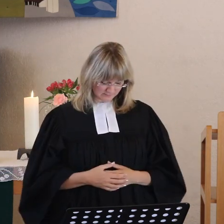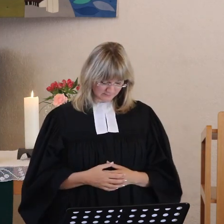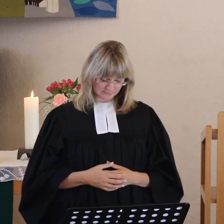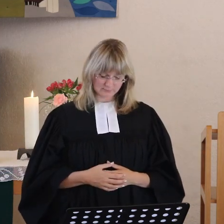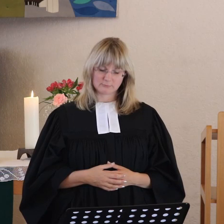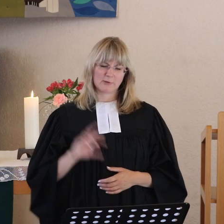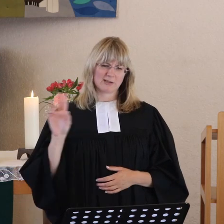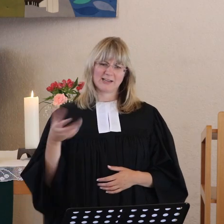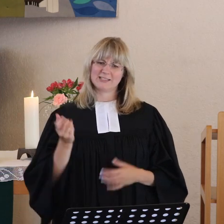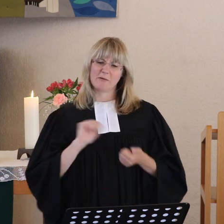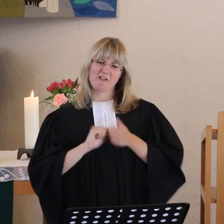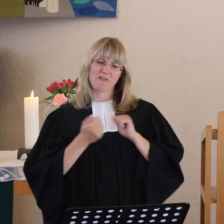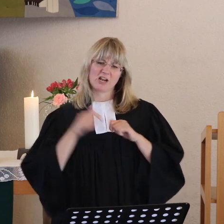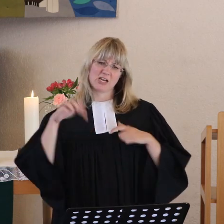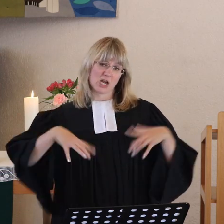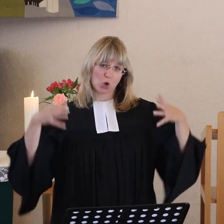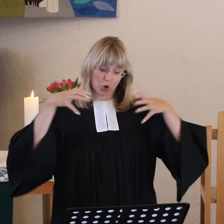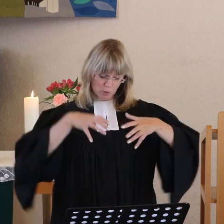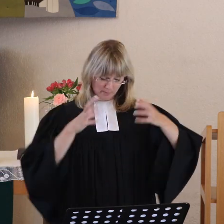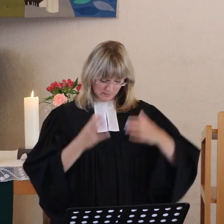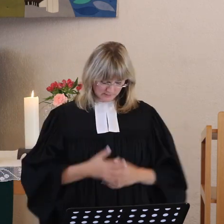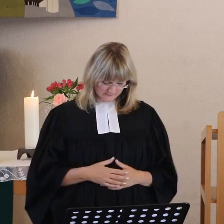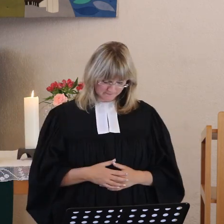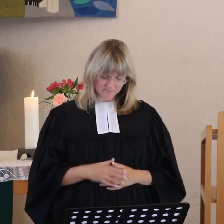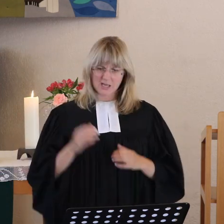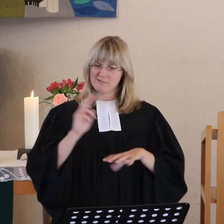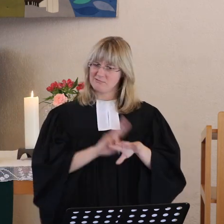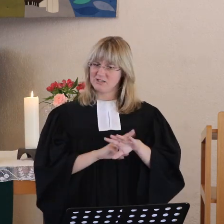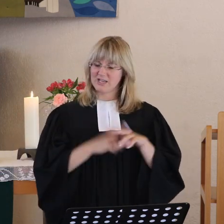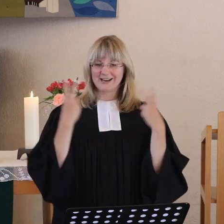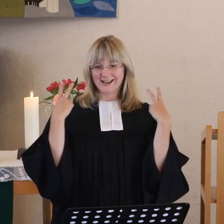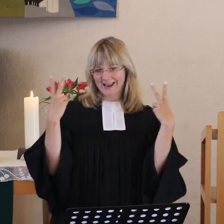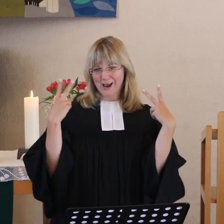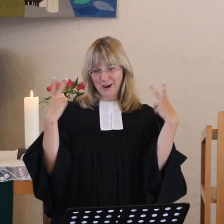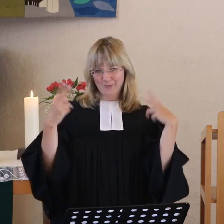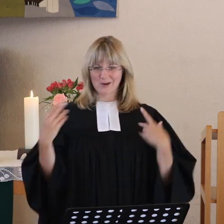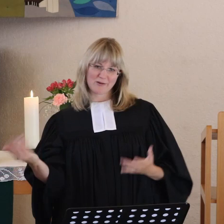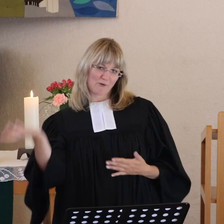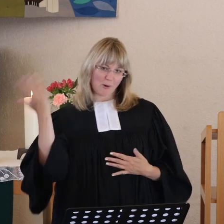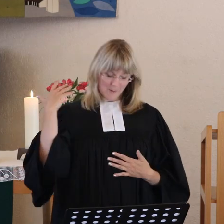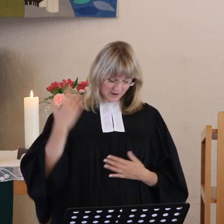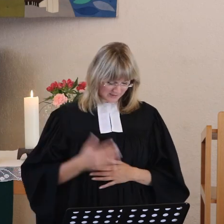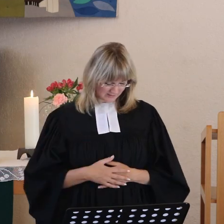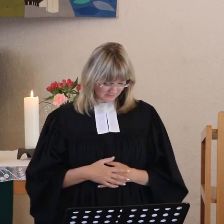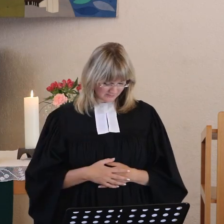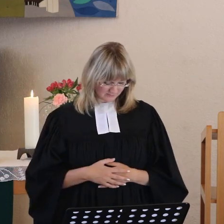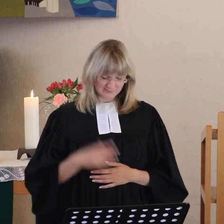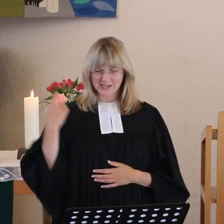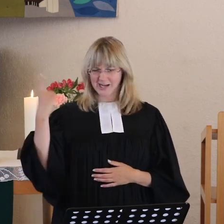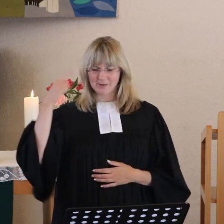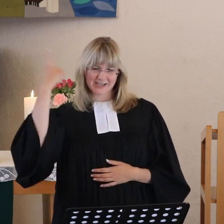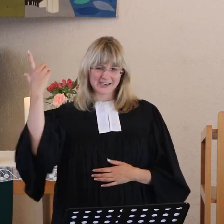irgendwann, weil die Abschottung nach außen Spannung und Gewalt nach innen